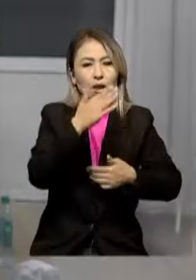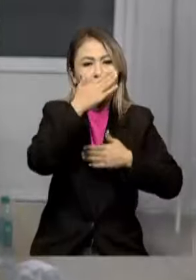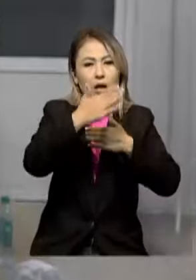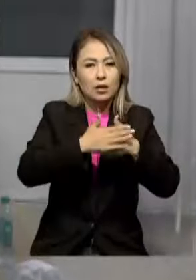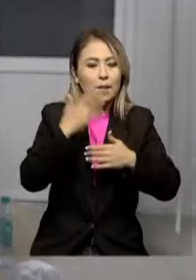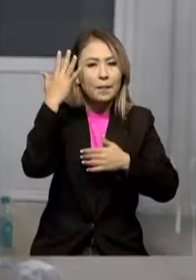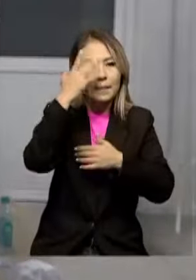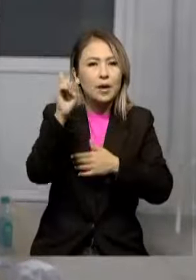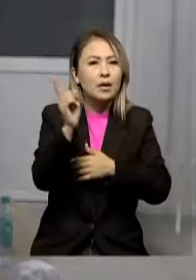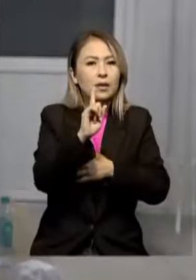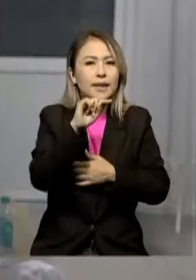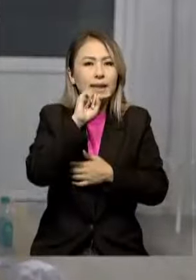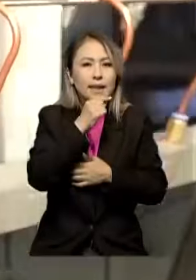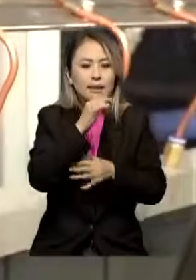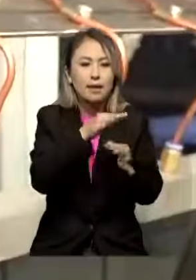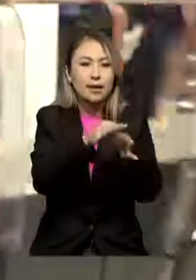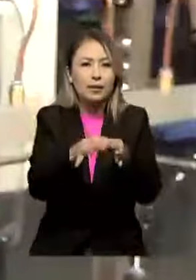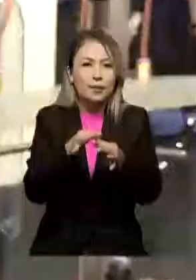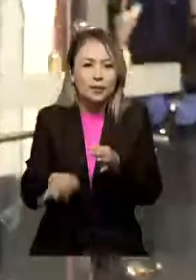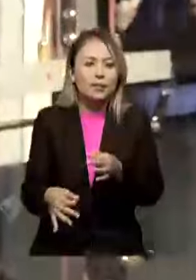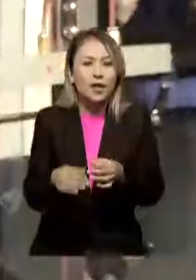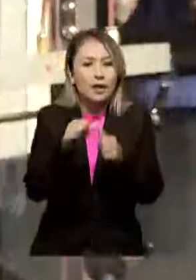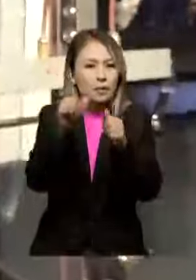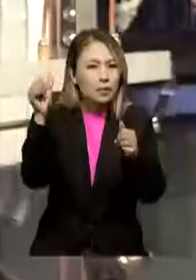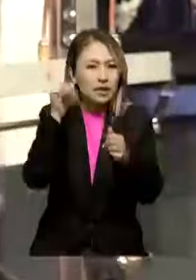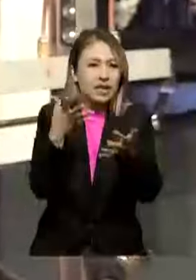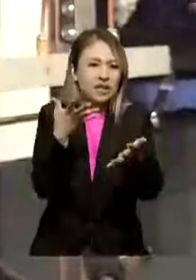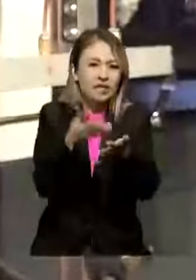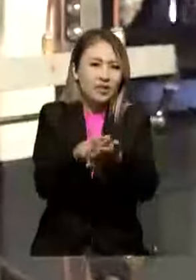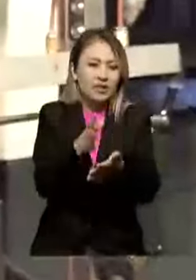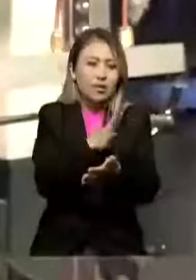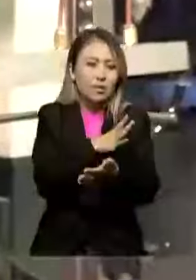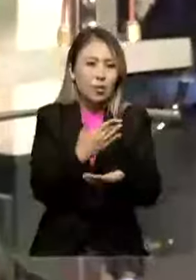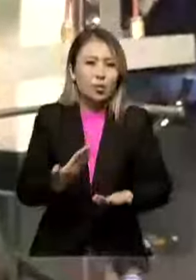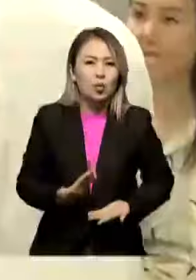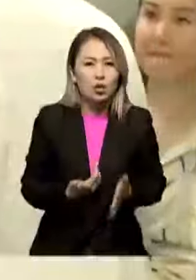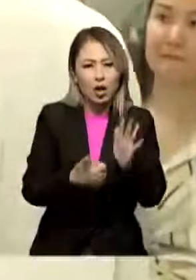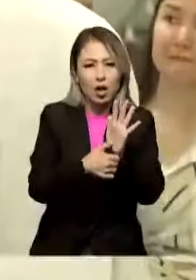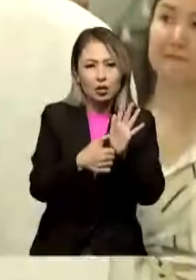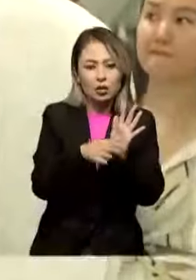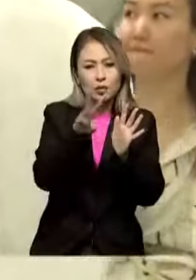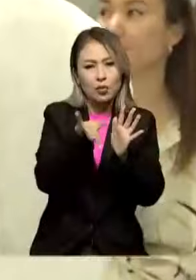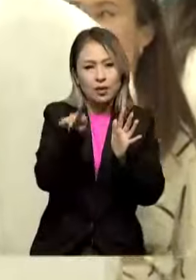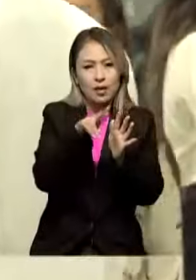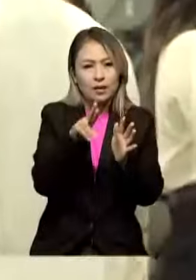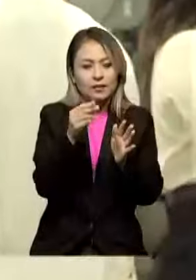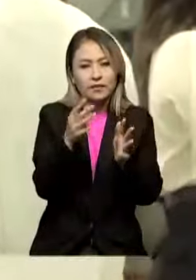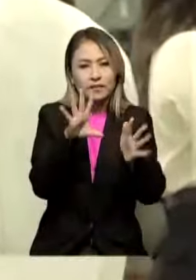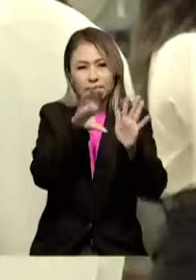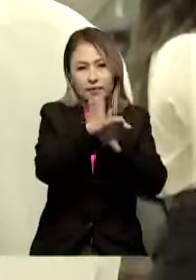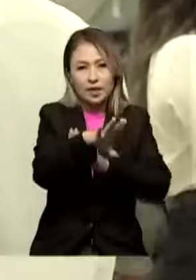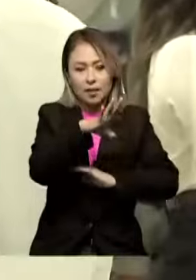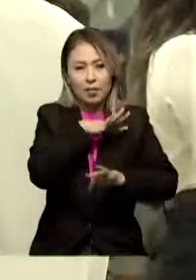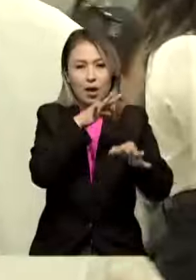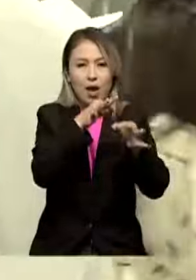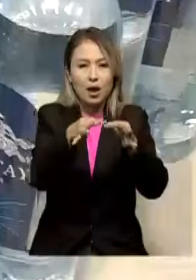мақсатымыз арнайы экономикалық аймақ құру. Былтыр инвесторлар өңір экономикасына 600 миллиард теңгеден астам қаржы салды. Ал биыл